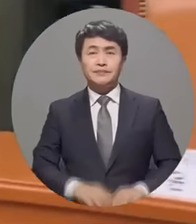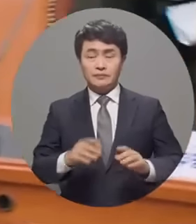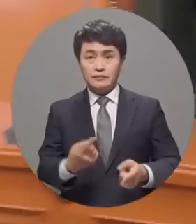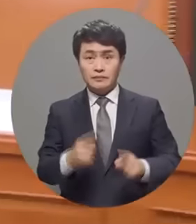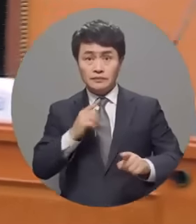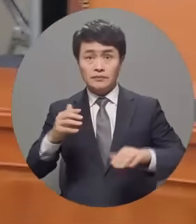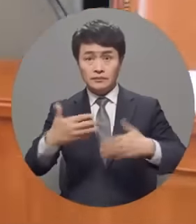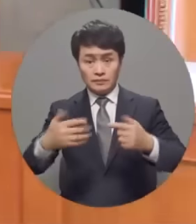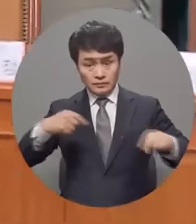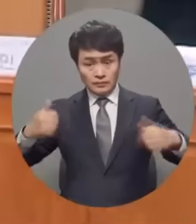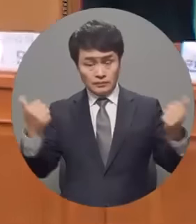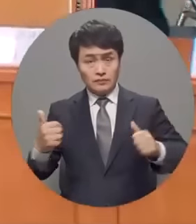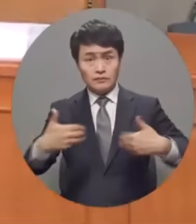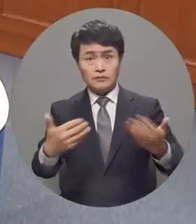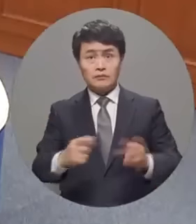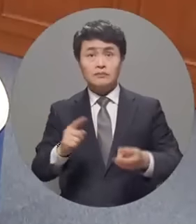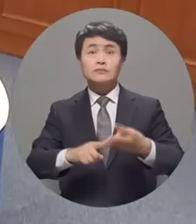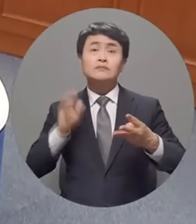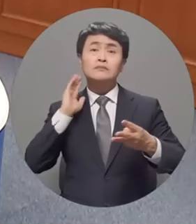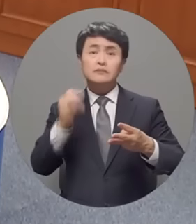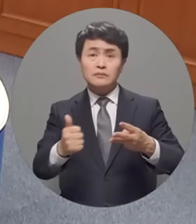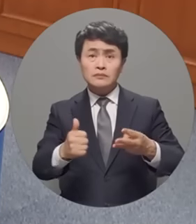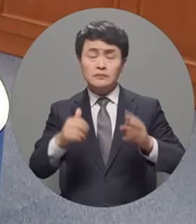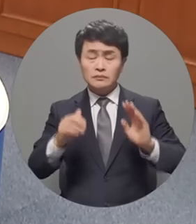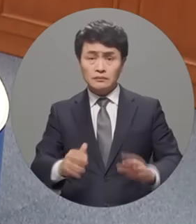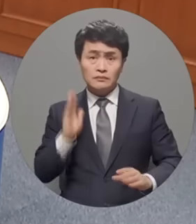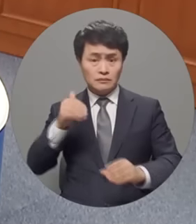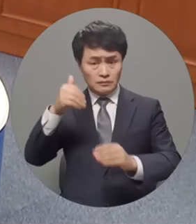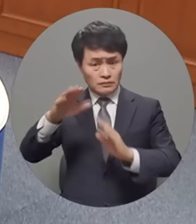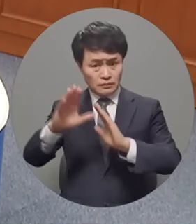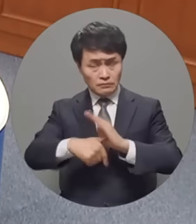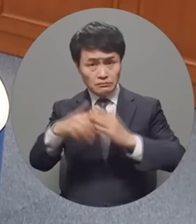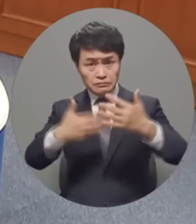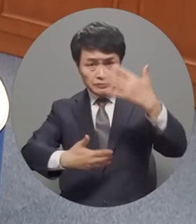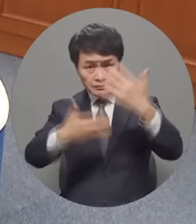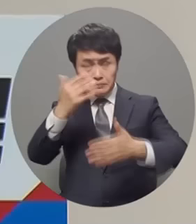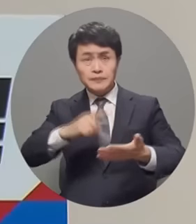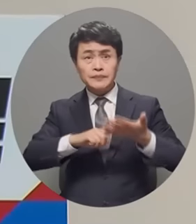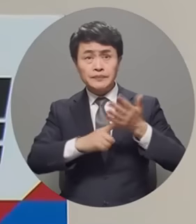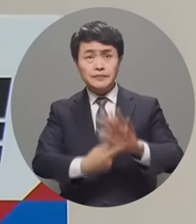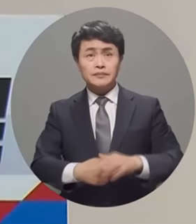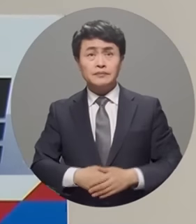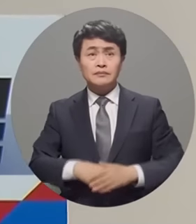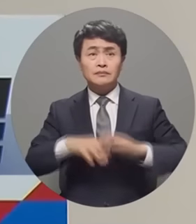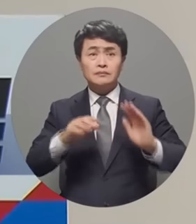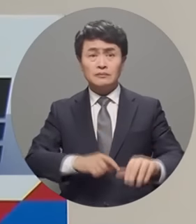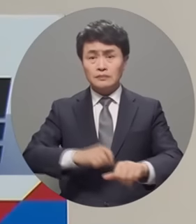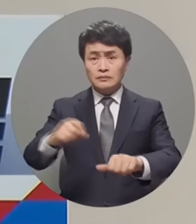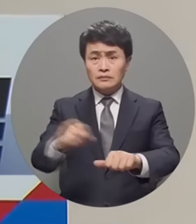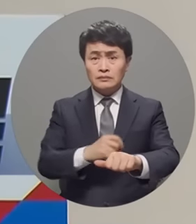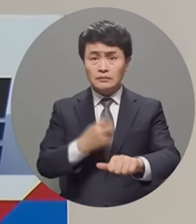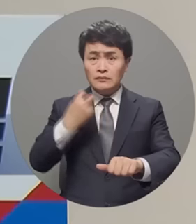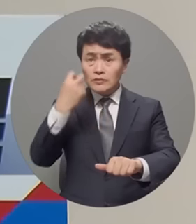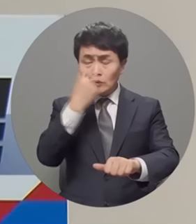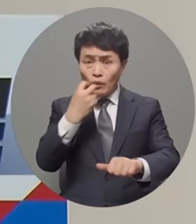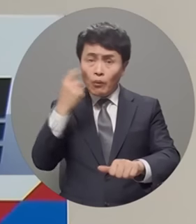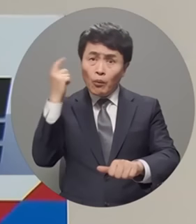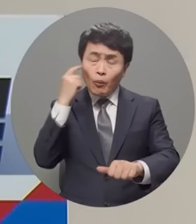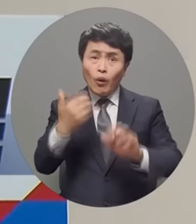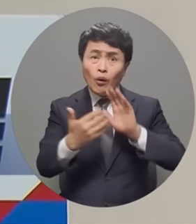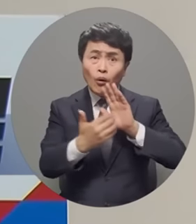더불어민주당 지도부 회의에서 윤석열 대통령의 대선 후보 시절 영상이 등장했습니다. 특검을 왜 거부합니까?